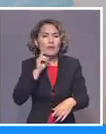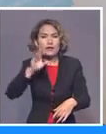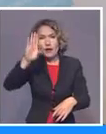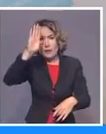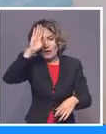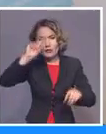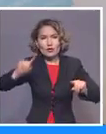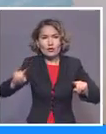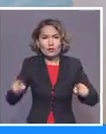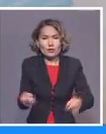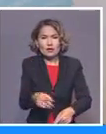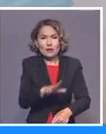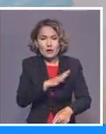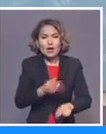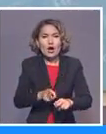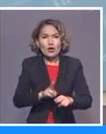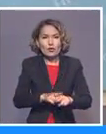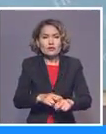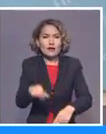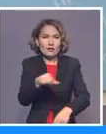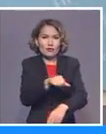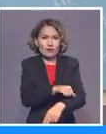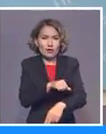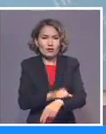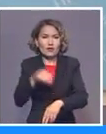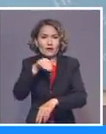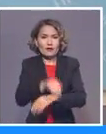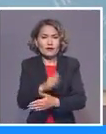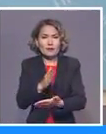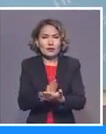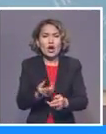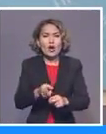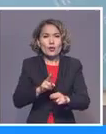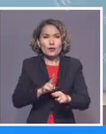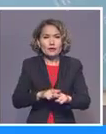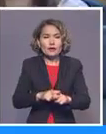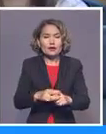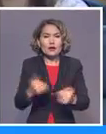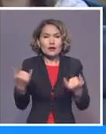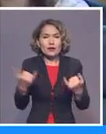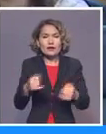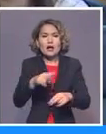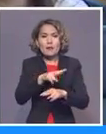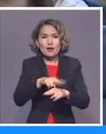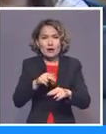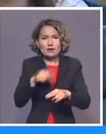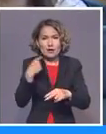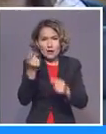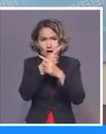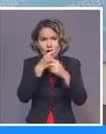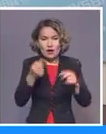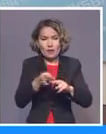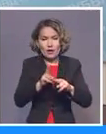контрабандалық тауар артқаны анықталды. Айыпталушы апат кезінде бас жарақатын алған. Ішкі істер департаментінің өкілдері осы оқиға бойынша куәгерлердің